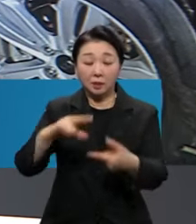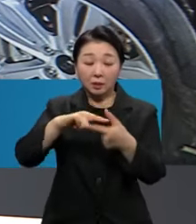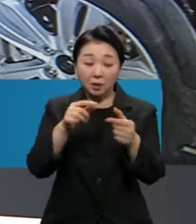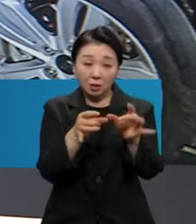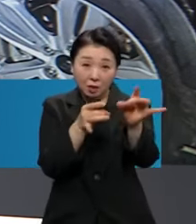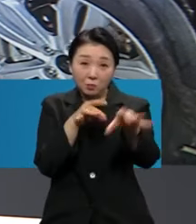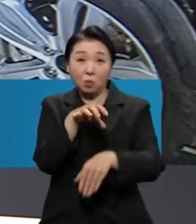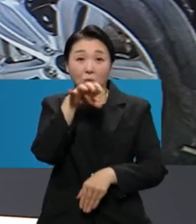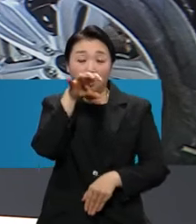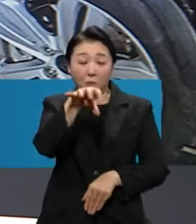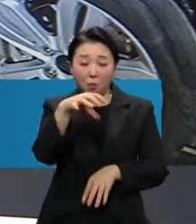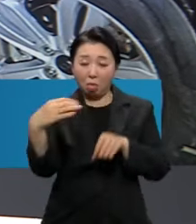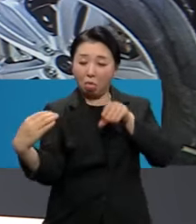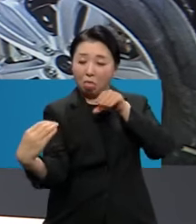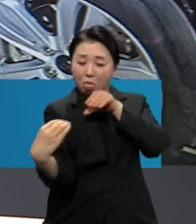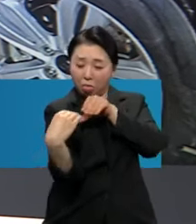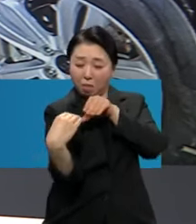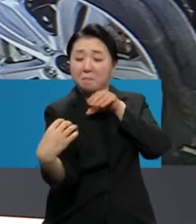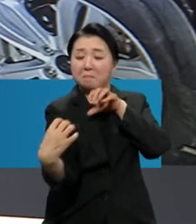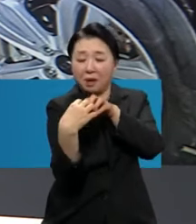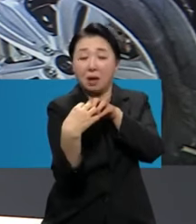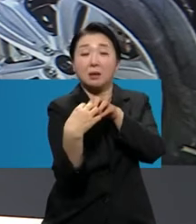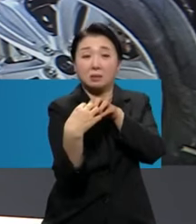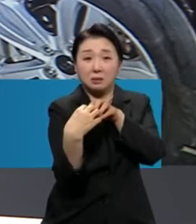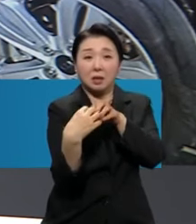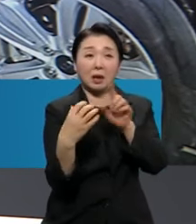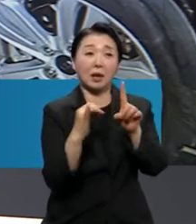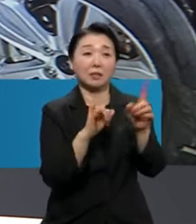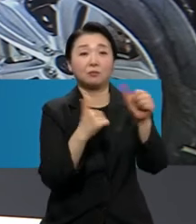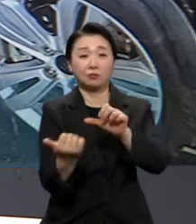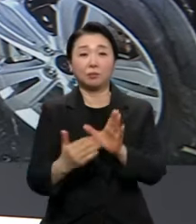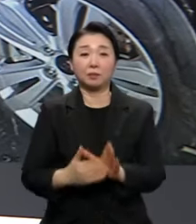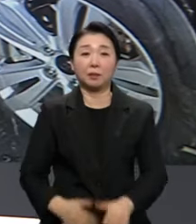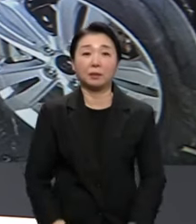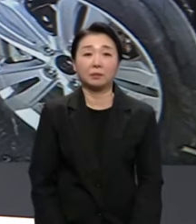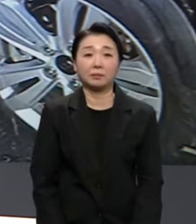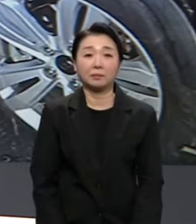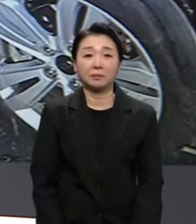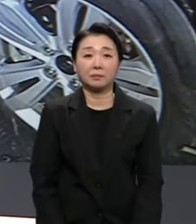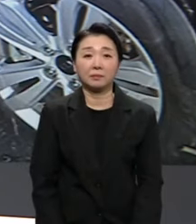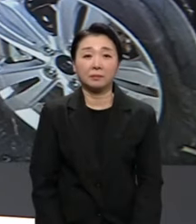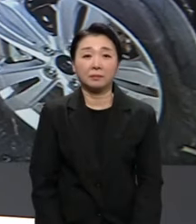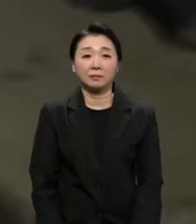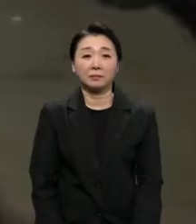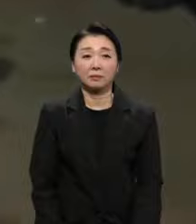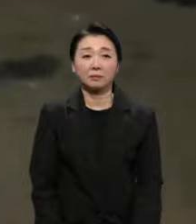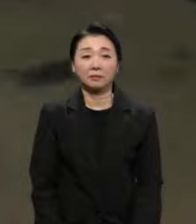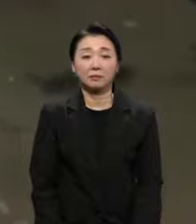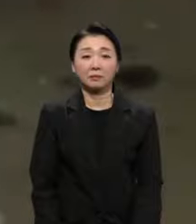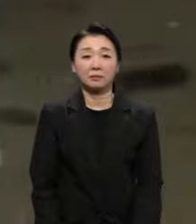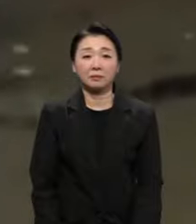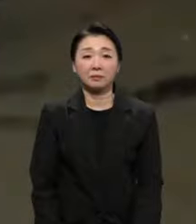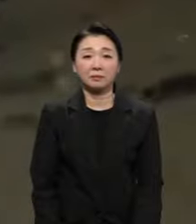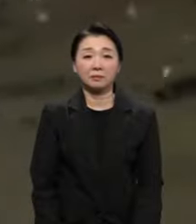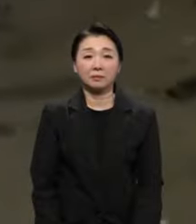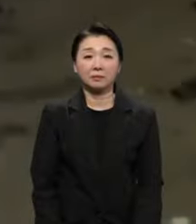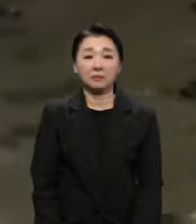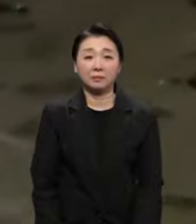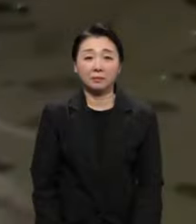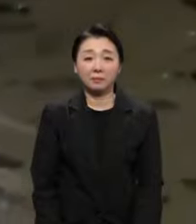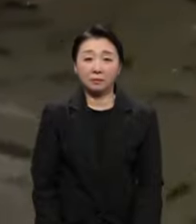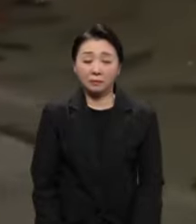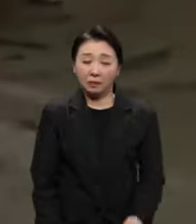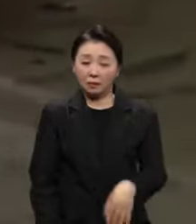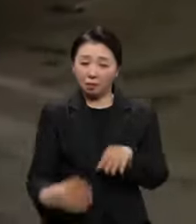역주행을 하던 차가 마주오던 차와 충돌해 한 명이 숨졌습니다 김한수 기자입니다 2차선